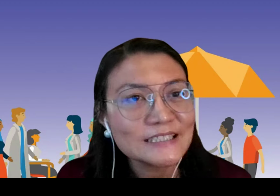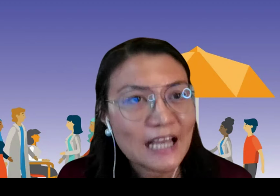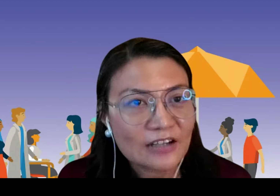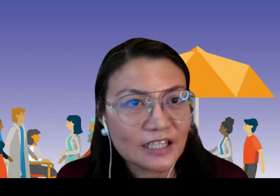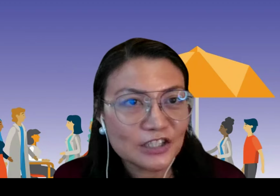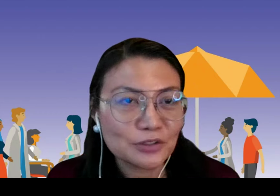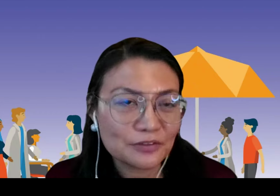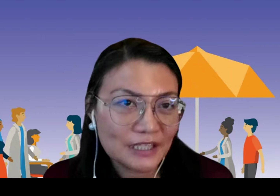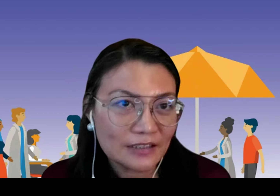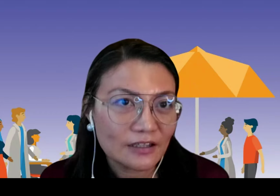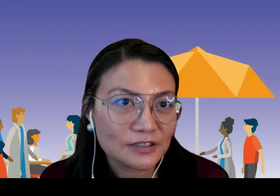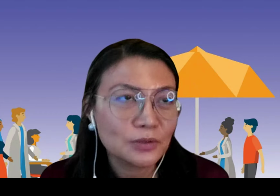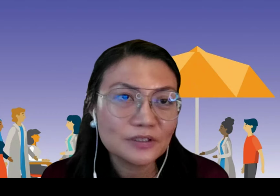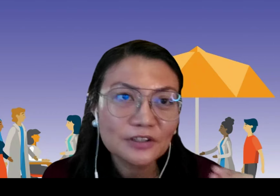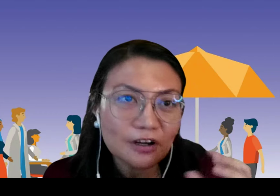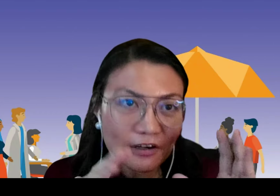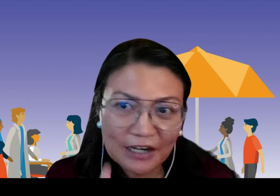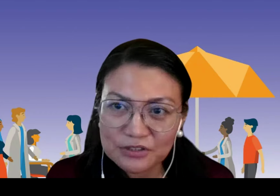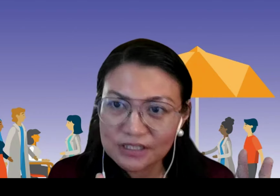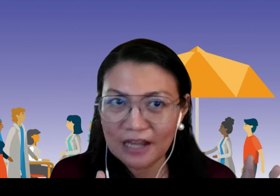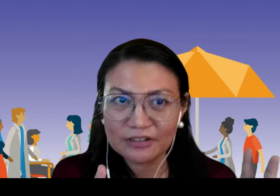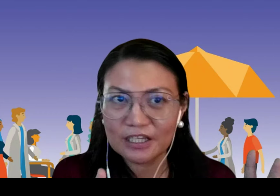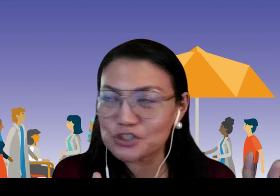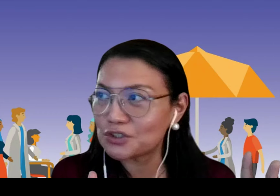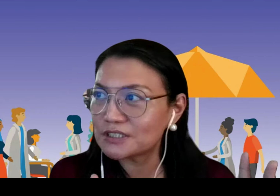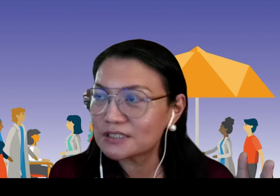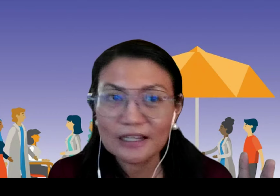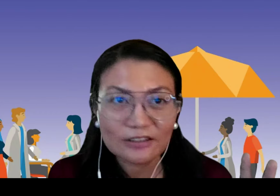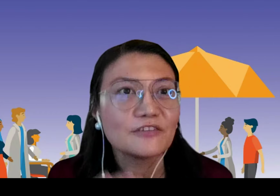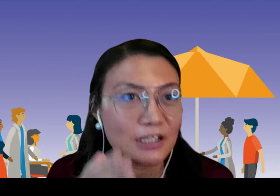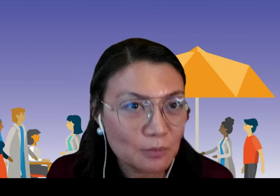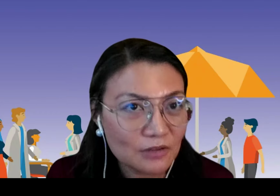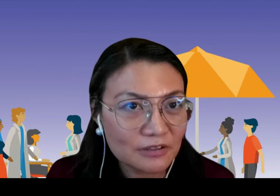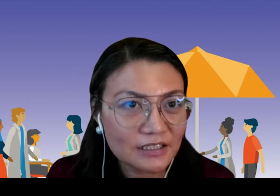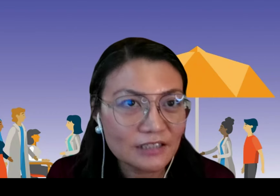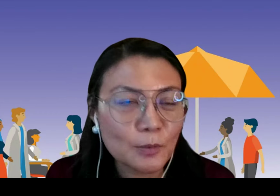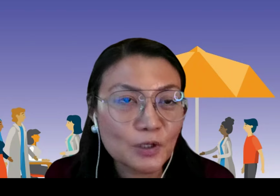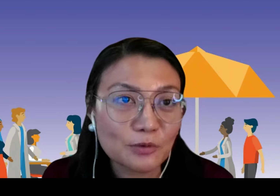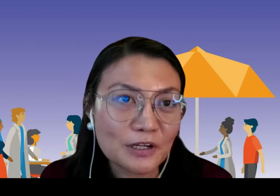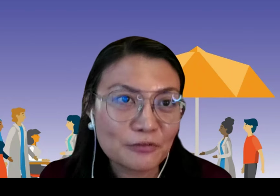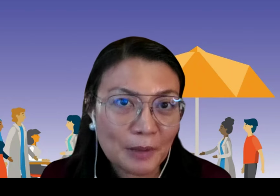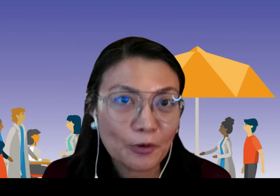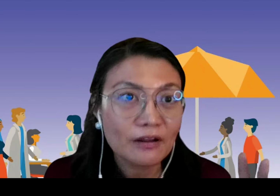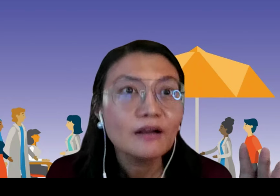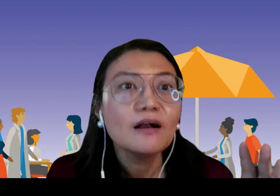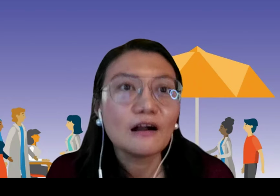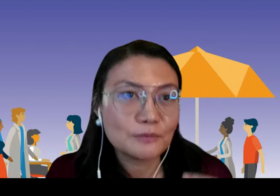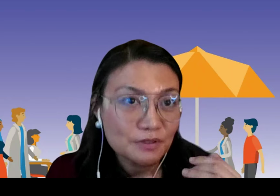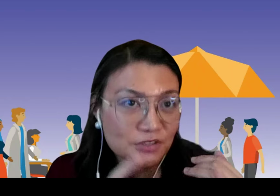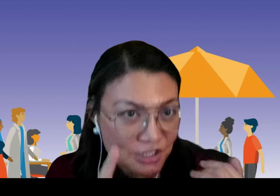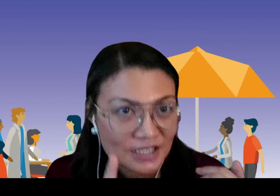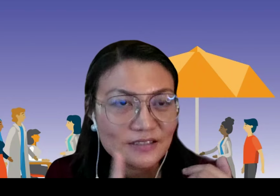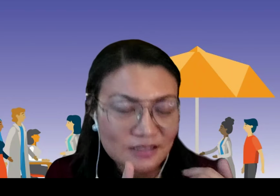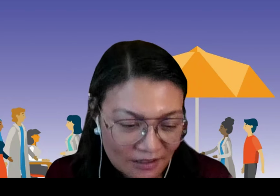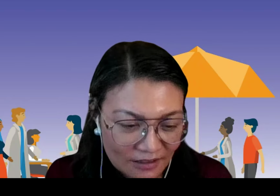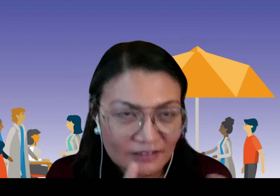la gouvernance au niveau national et agréger les données. Et cette agrégation des données est vraiment